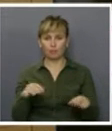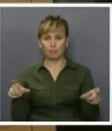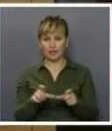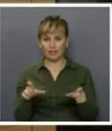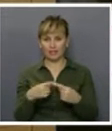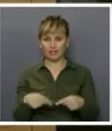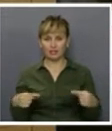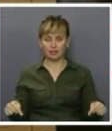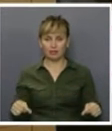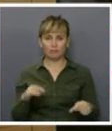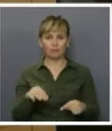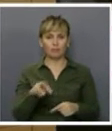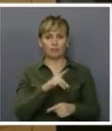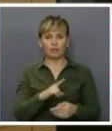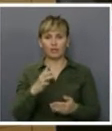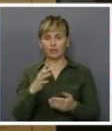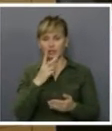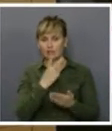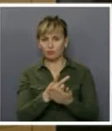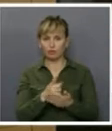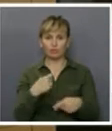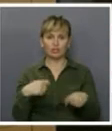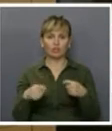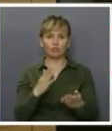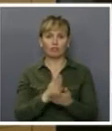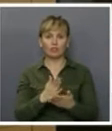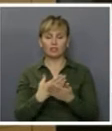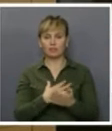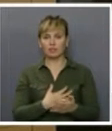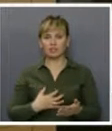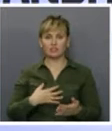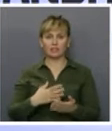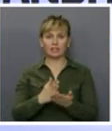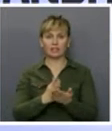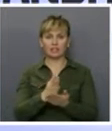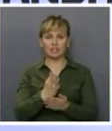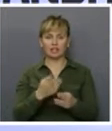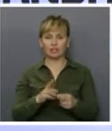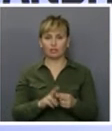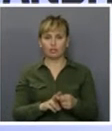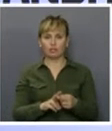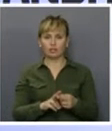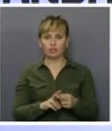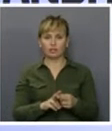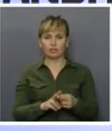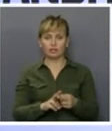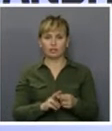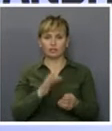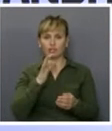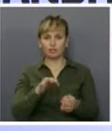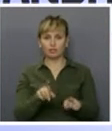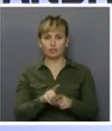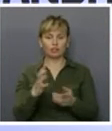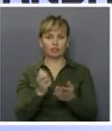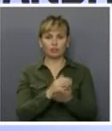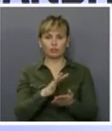Казахстане. Мы находим, что торговля является одной из приоритетных отраслей, хотя она скажем так, не